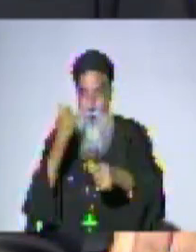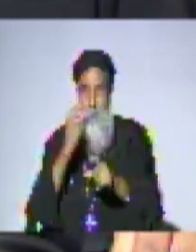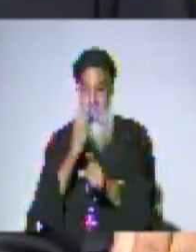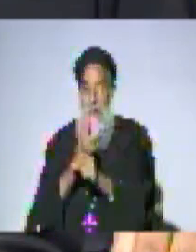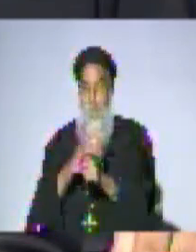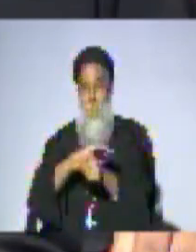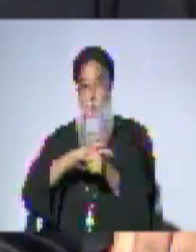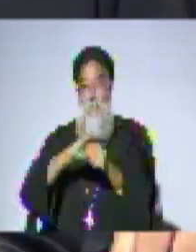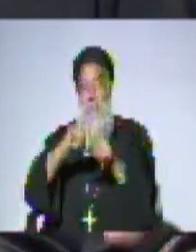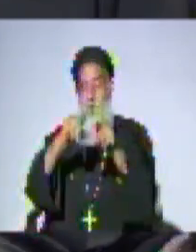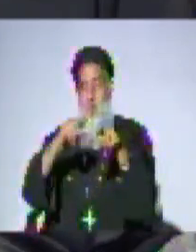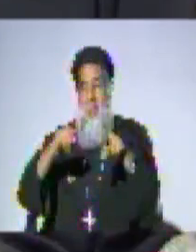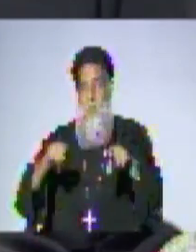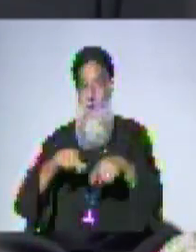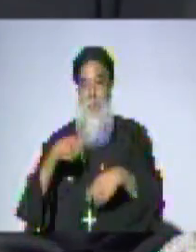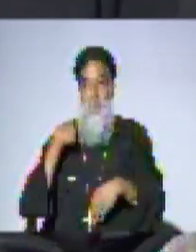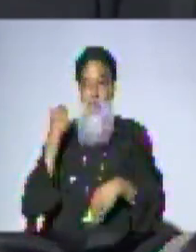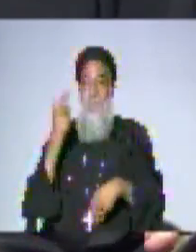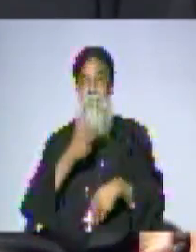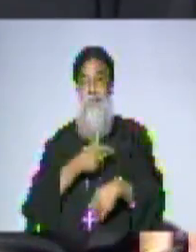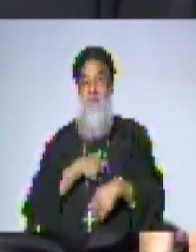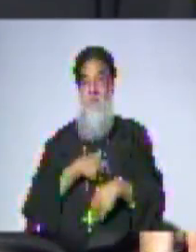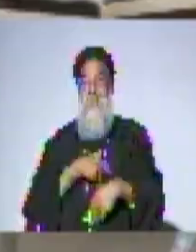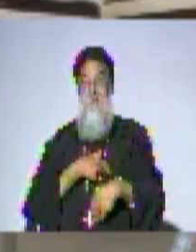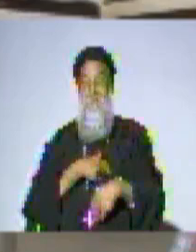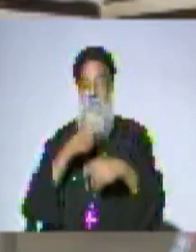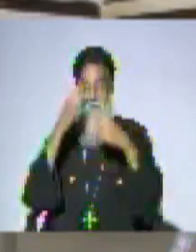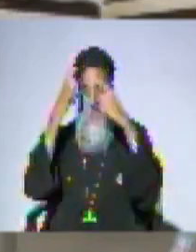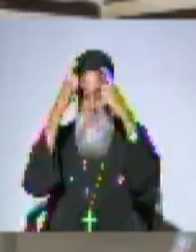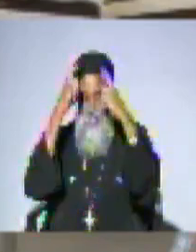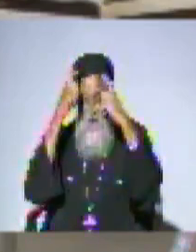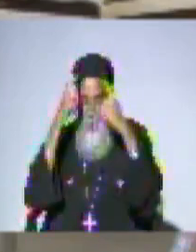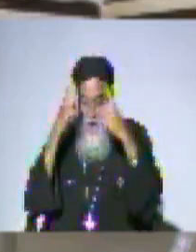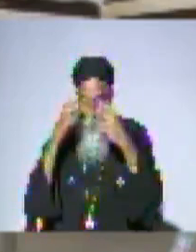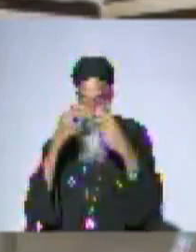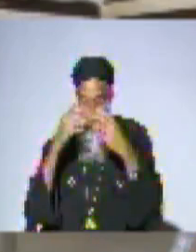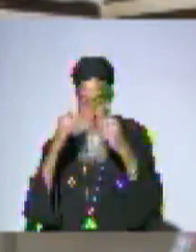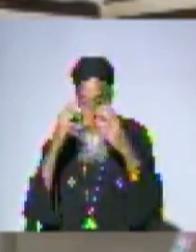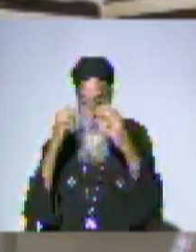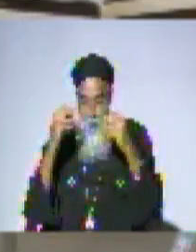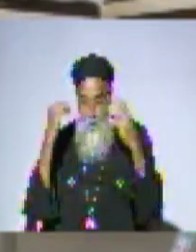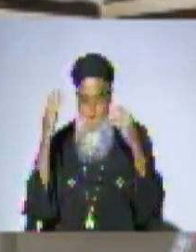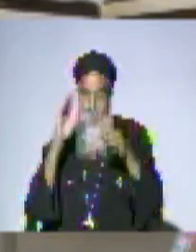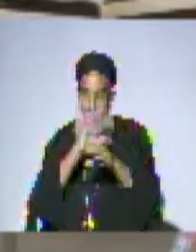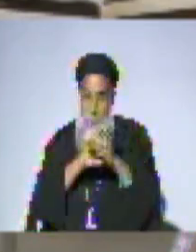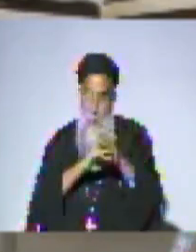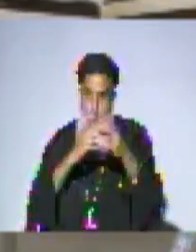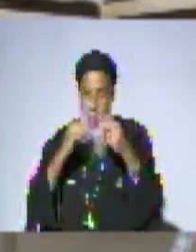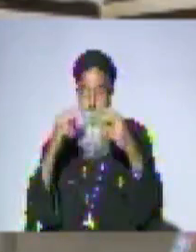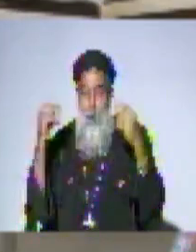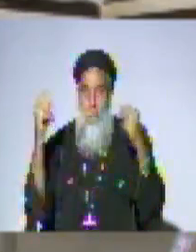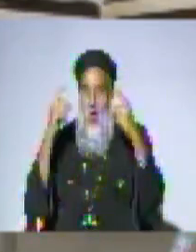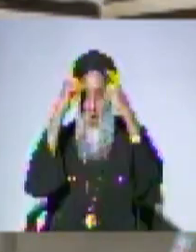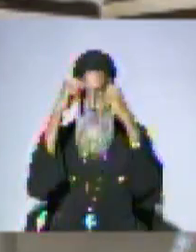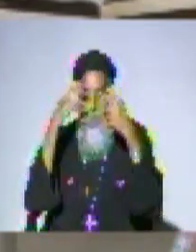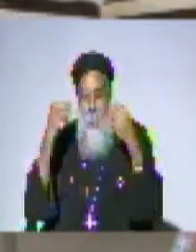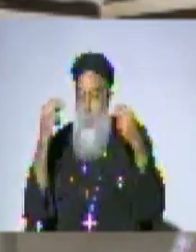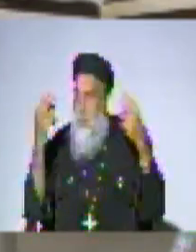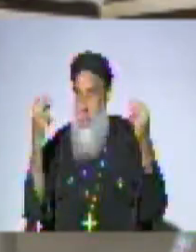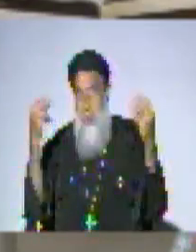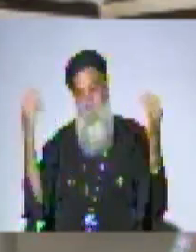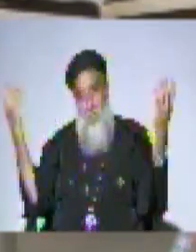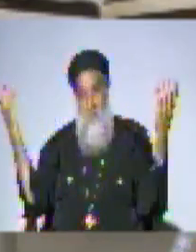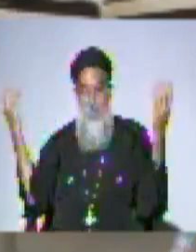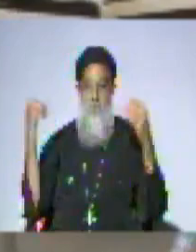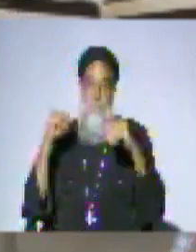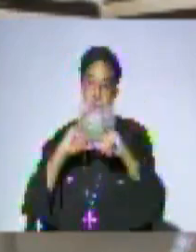يعني. ككثرة رحمتك. يعني هي رحمه كبيره جدا بينا ان احنا نستحق هذا